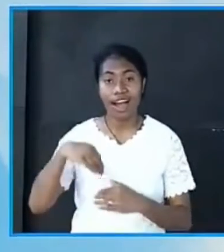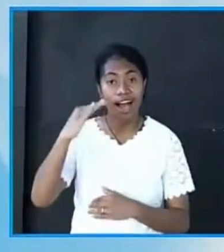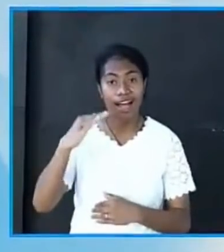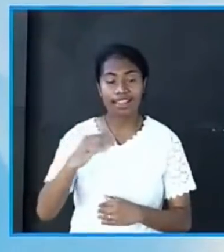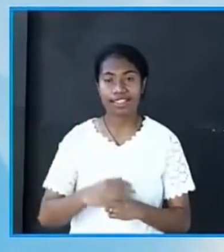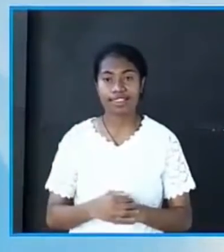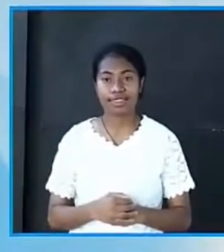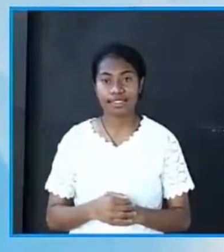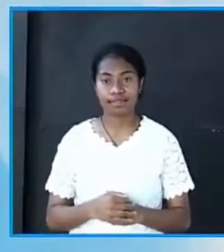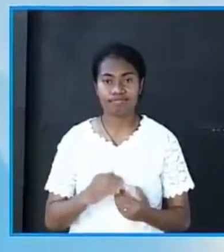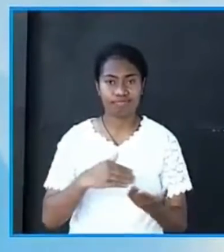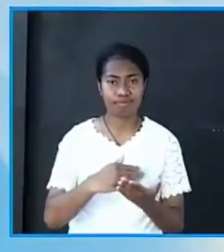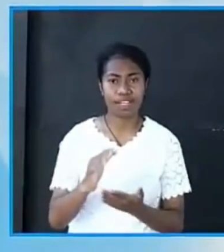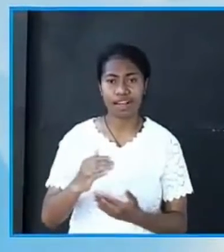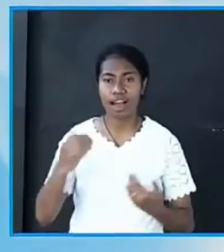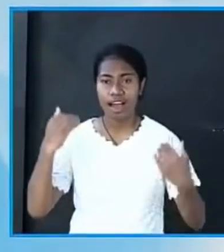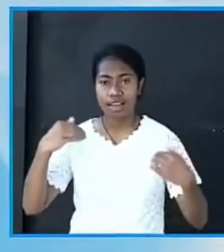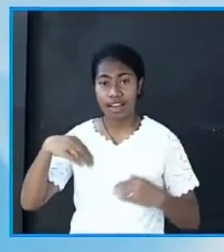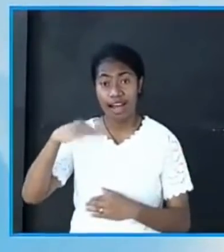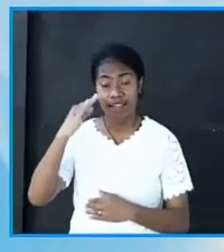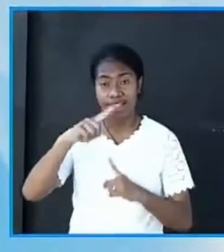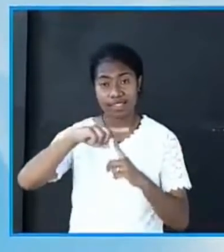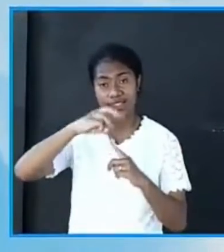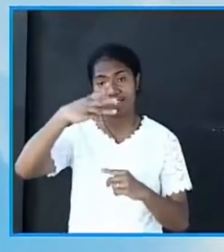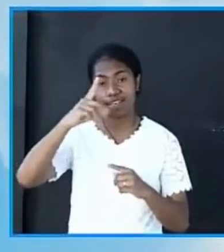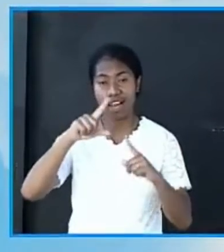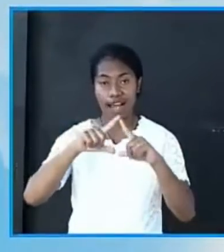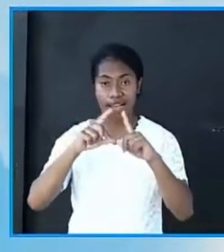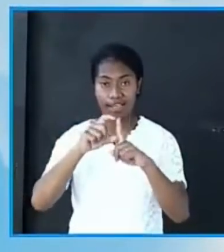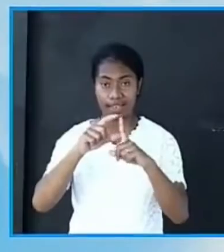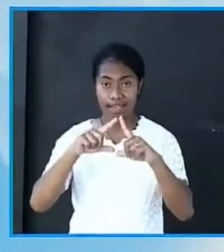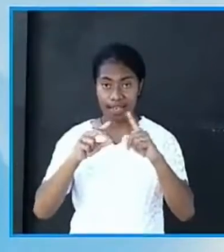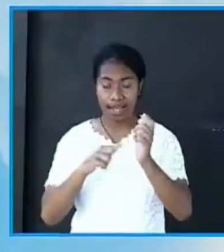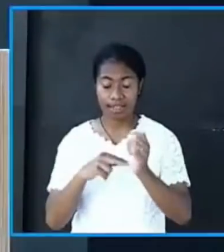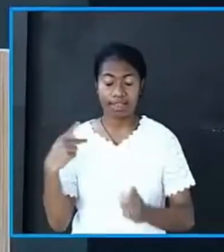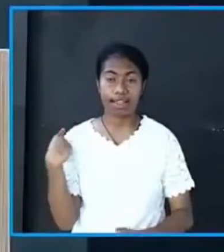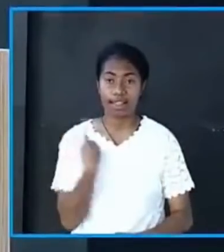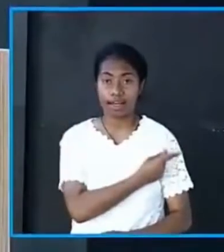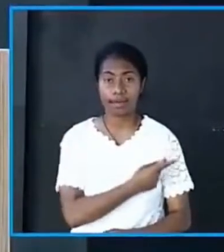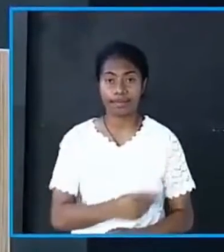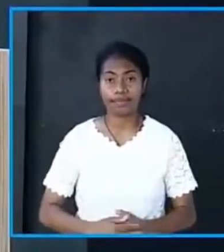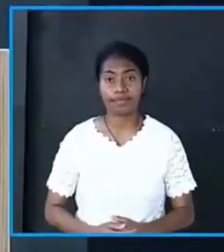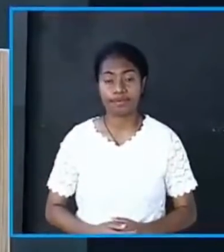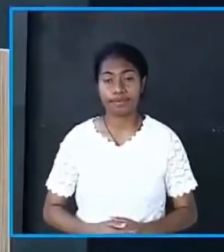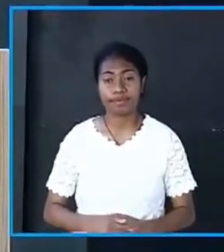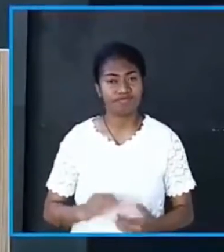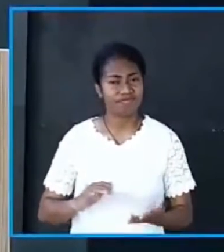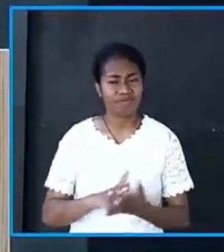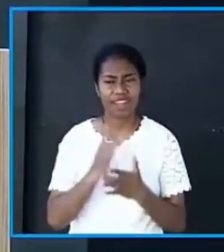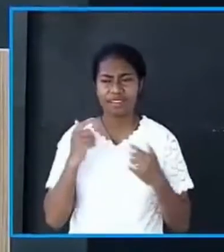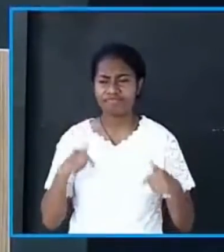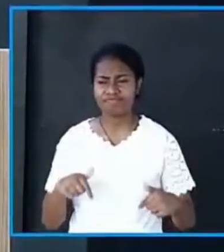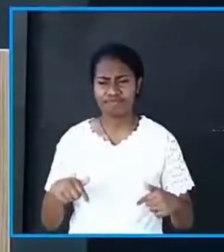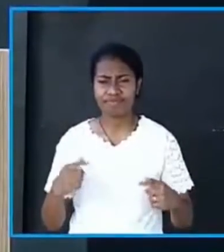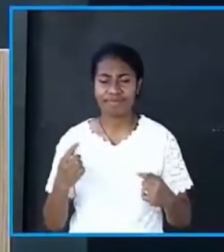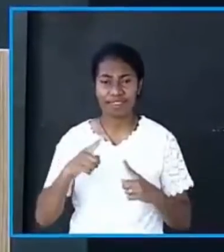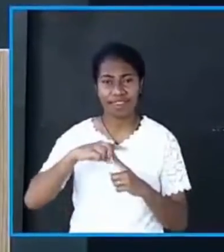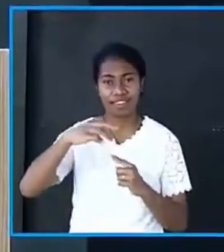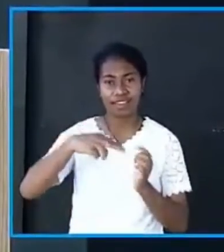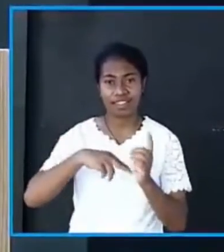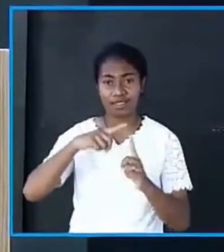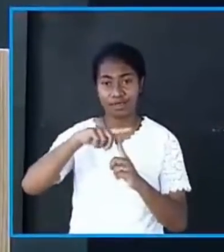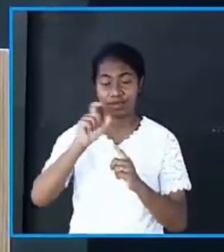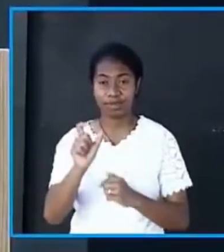peta dan atas Teladan Kita nah ini tentu menarik dan Istimewa